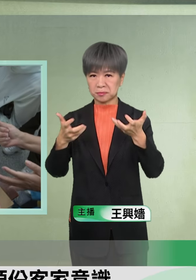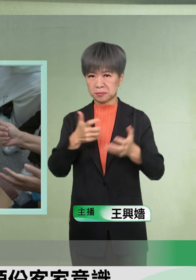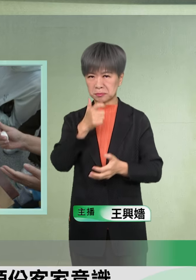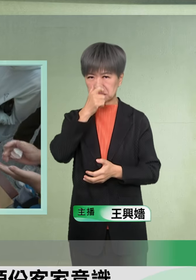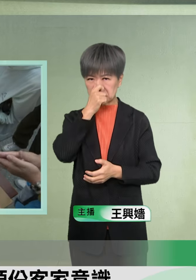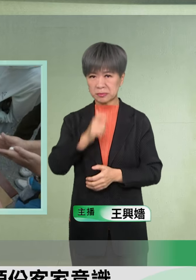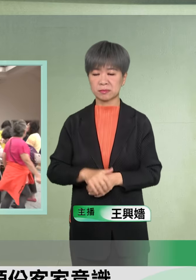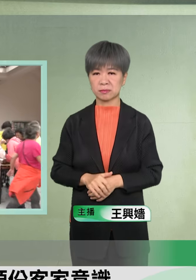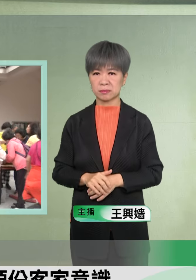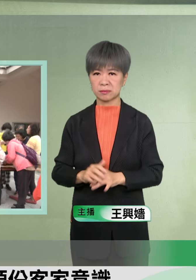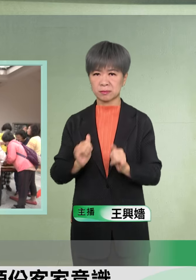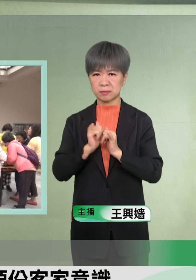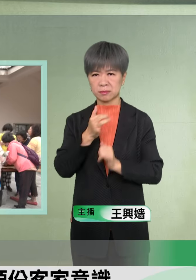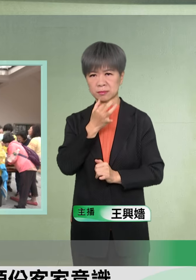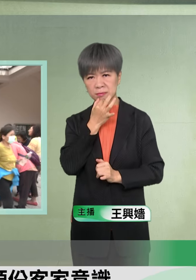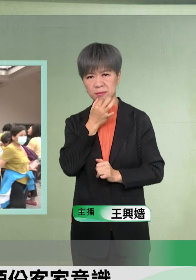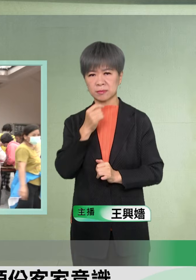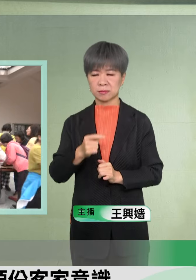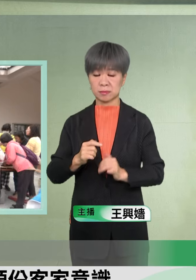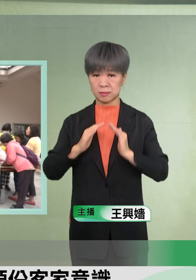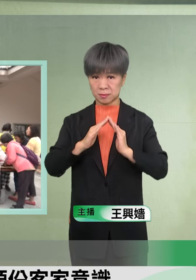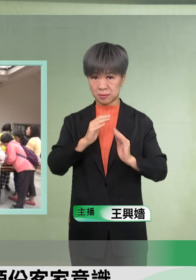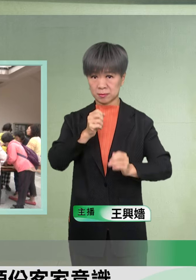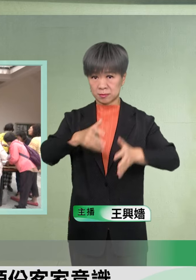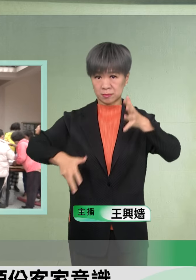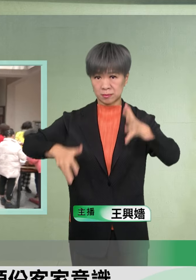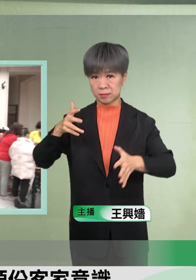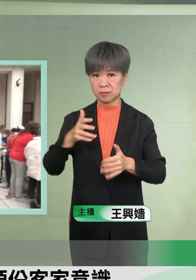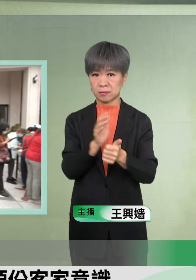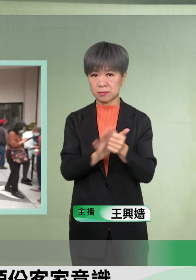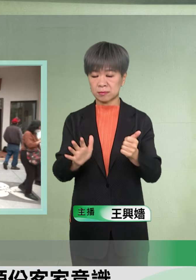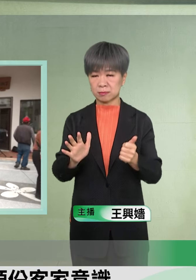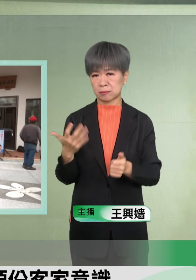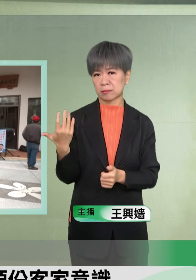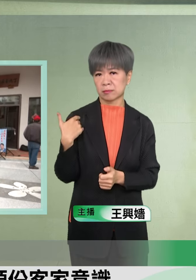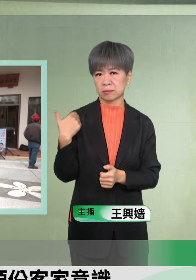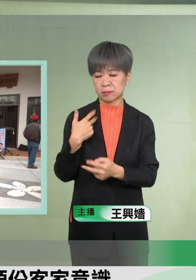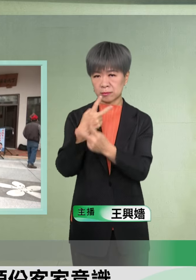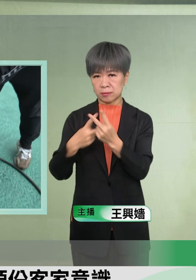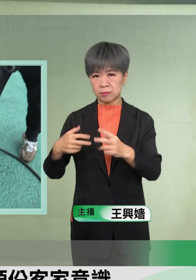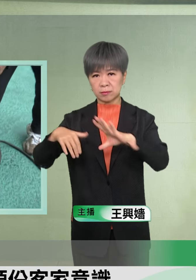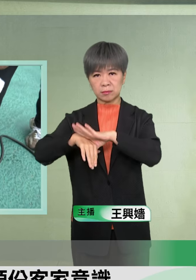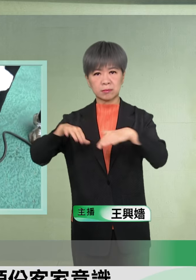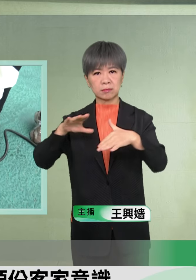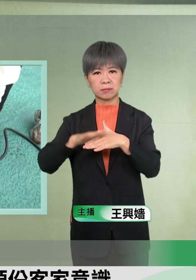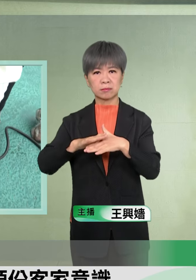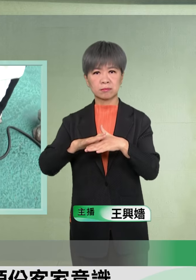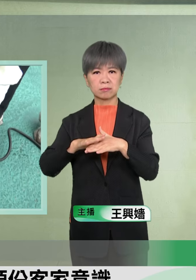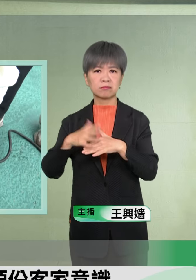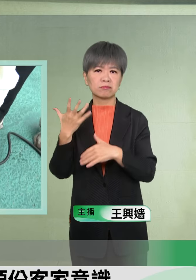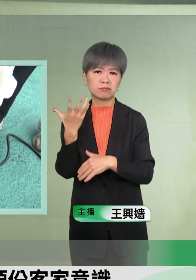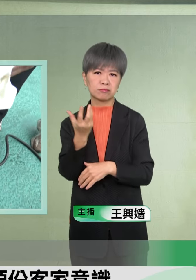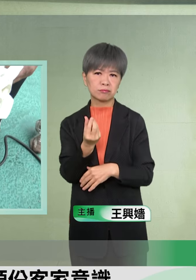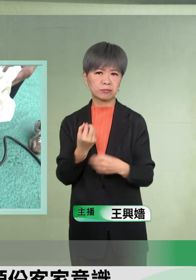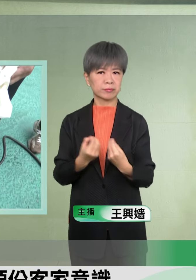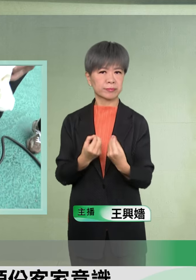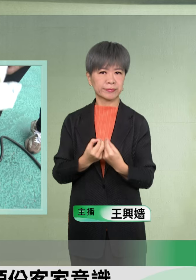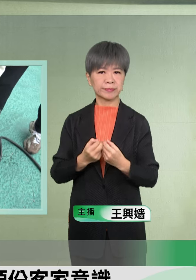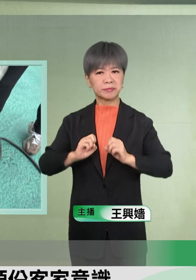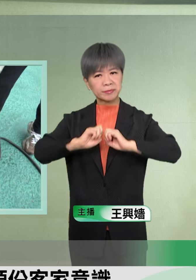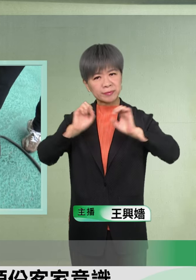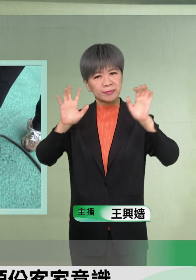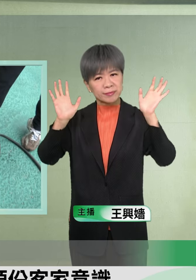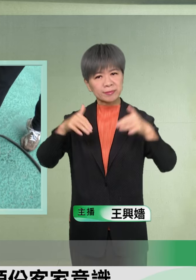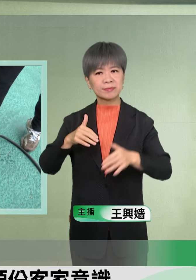多，地方人士就受骗呢，都市化为促成本地的客家文化流失到东江。故所